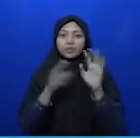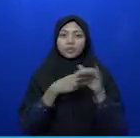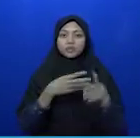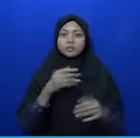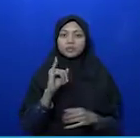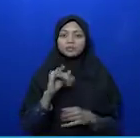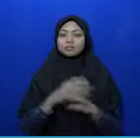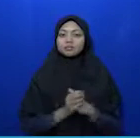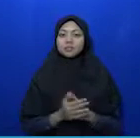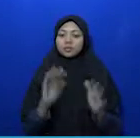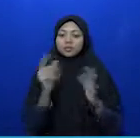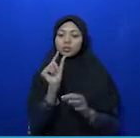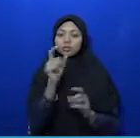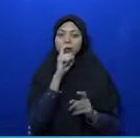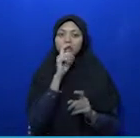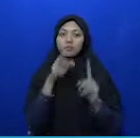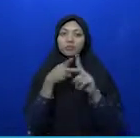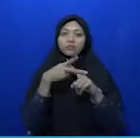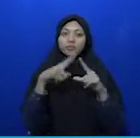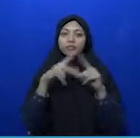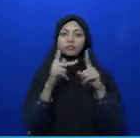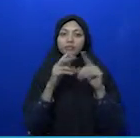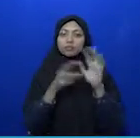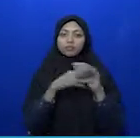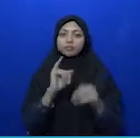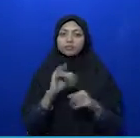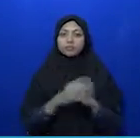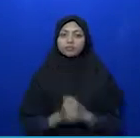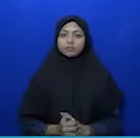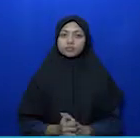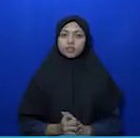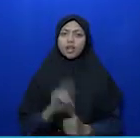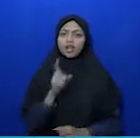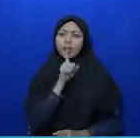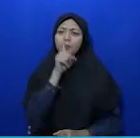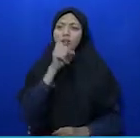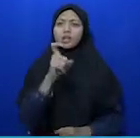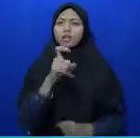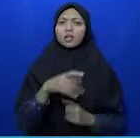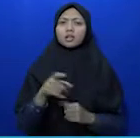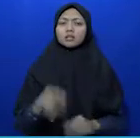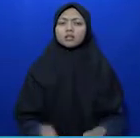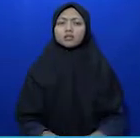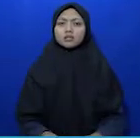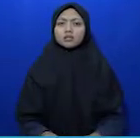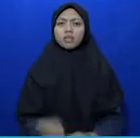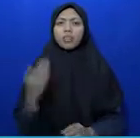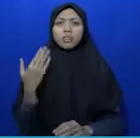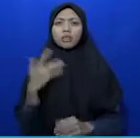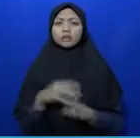kasih aplaus kepada Pak Pami Rani. Nah, ini juga menyisakan pertanyaan ini karena tadi Mas